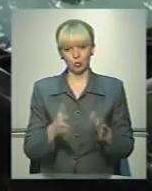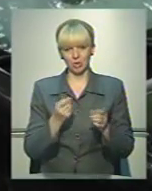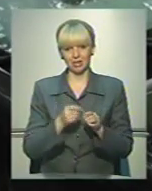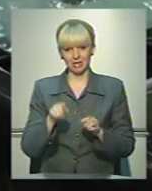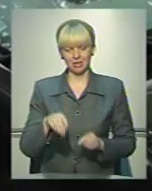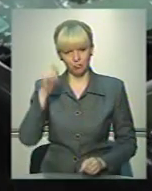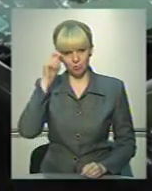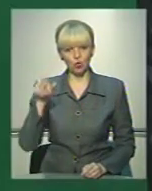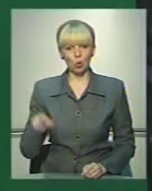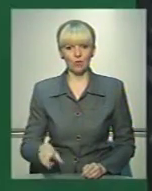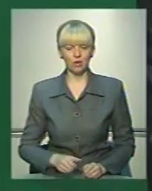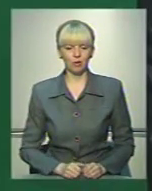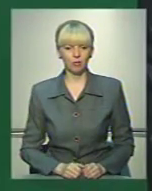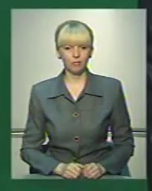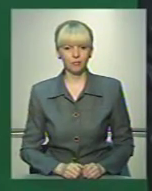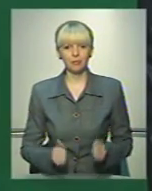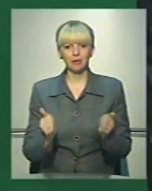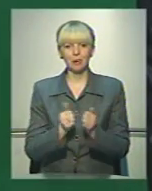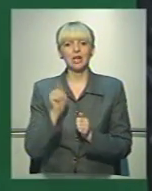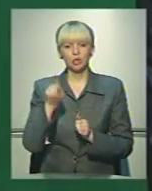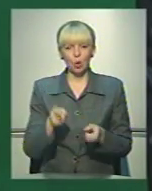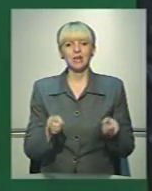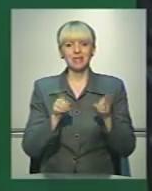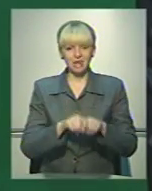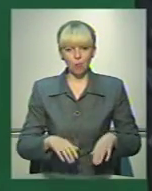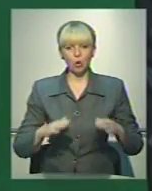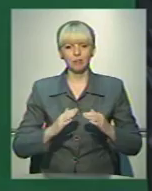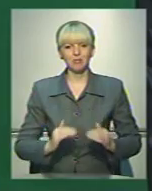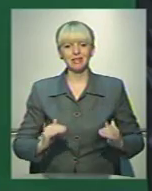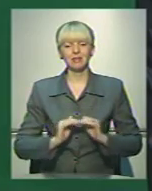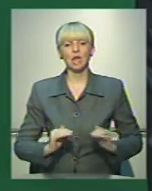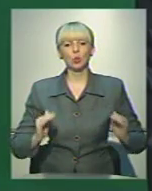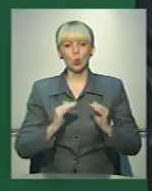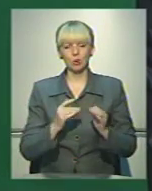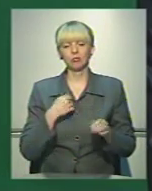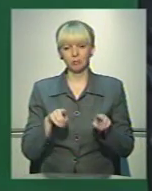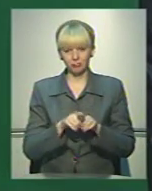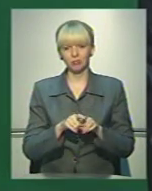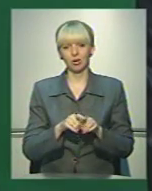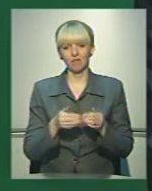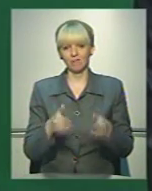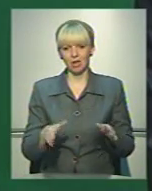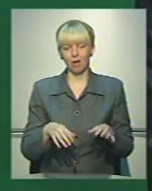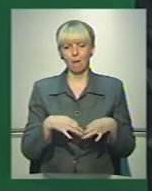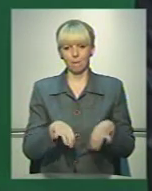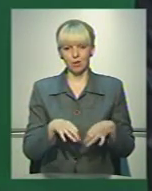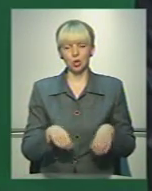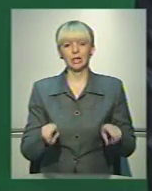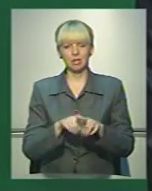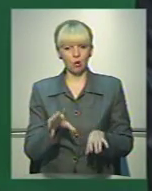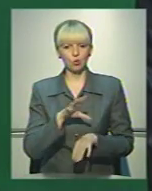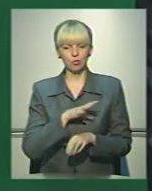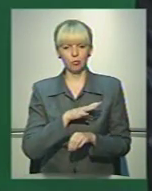цим чоловіком. Біля того самого садочка нам також вскрили машину. Також